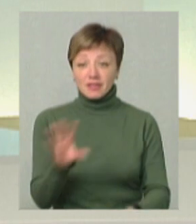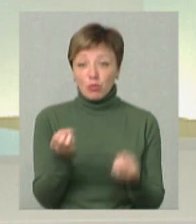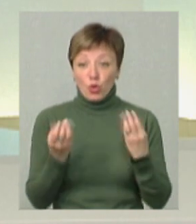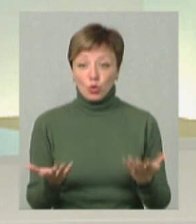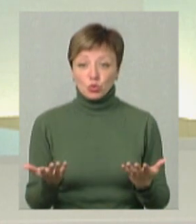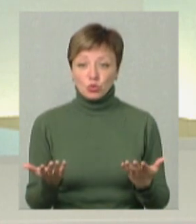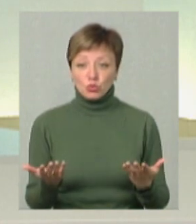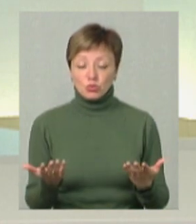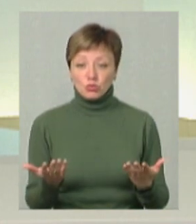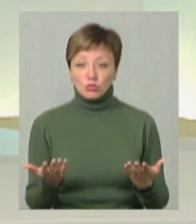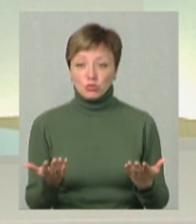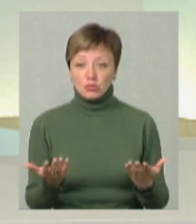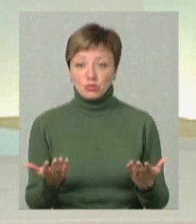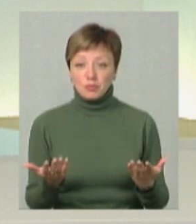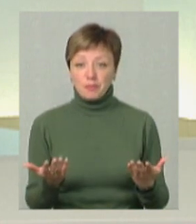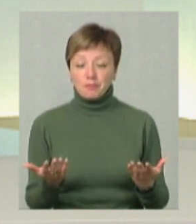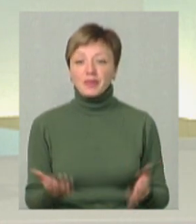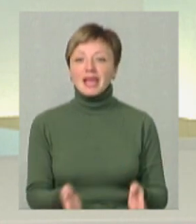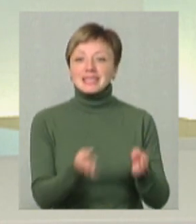просто.